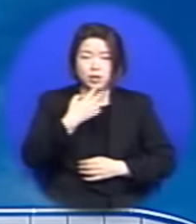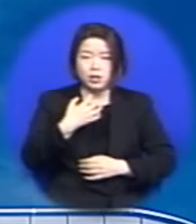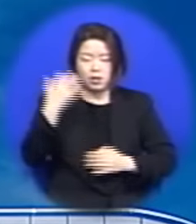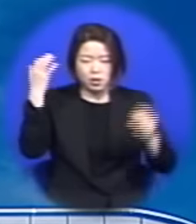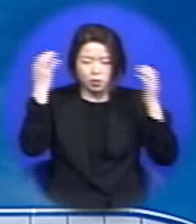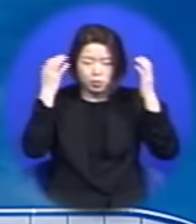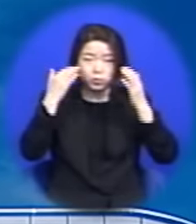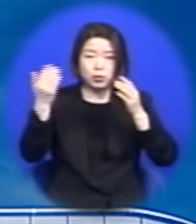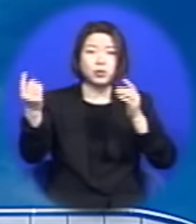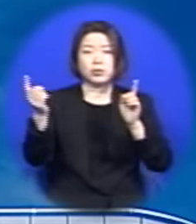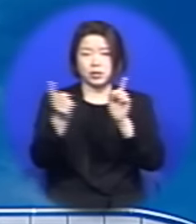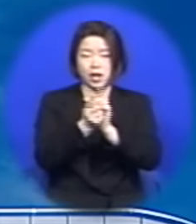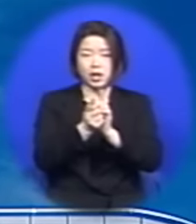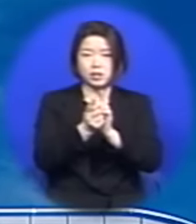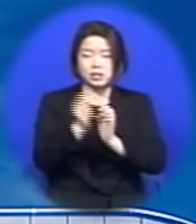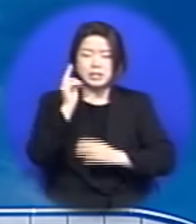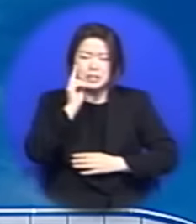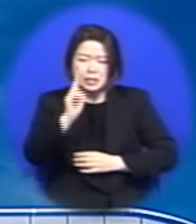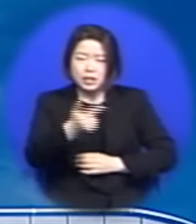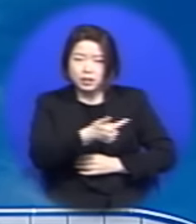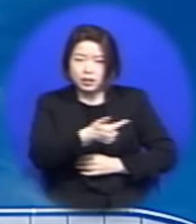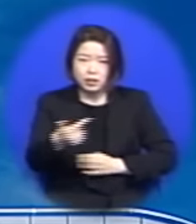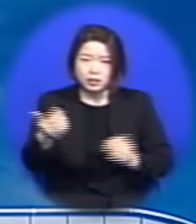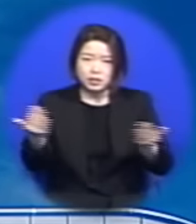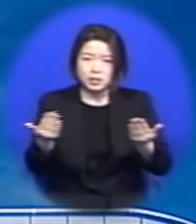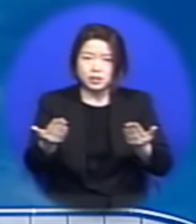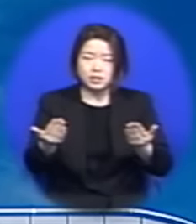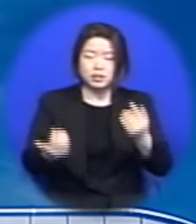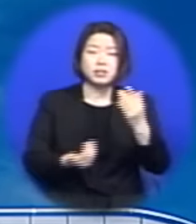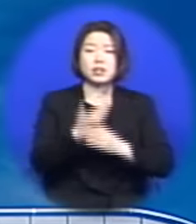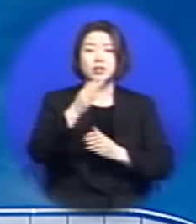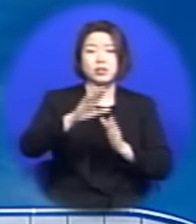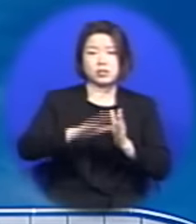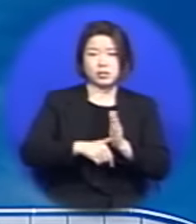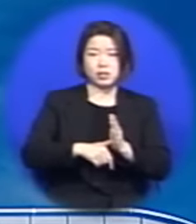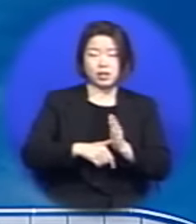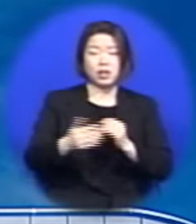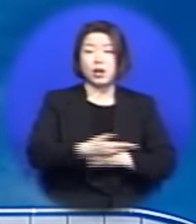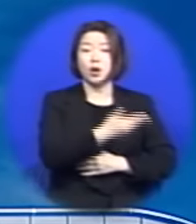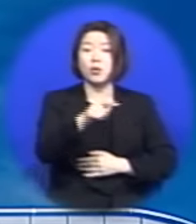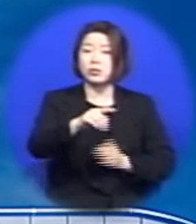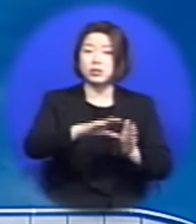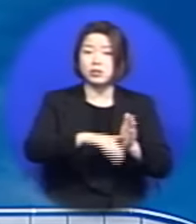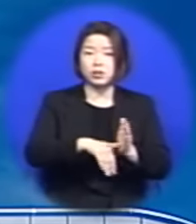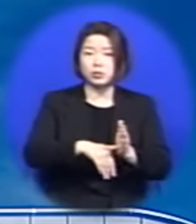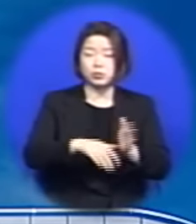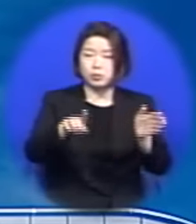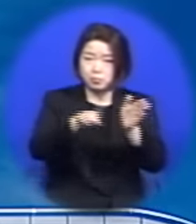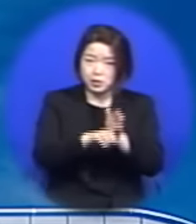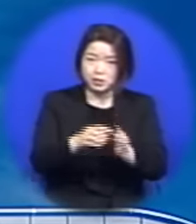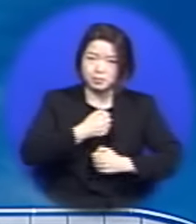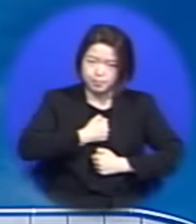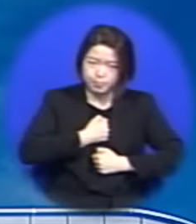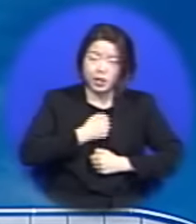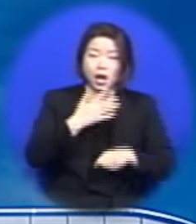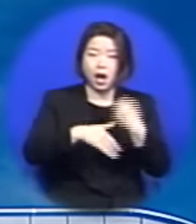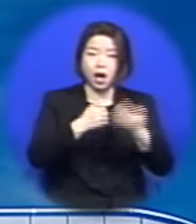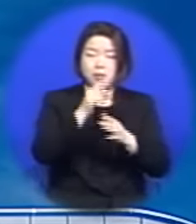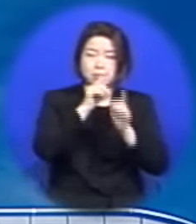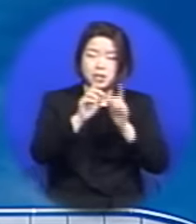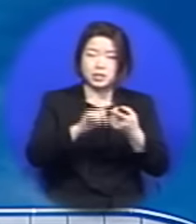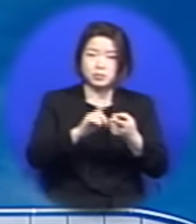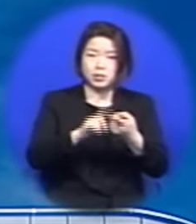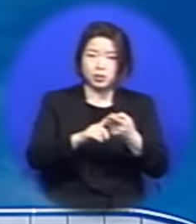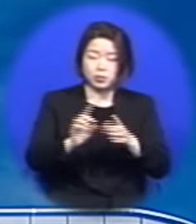벌어졌을 때 여러분 그때도 믿음을 지키고 하나님의 말씀대로 살